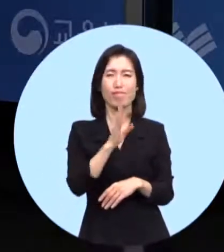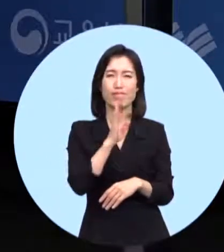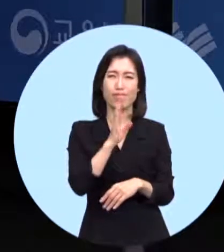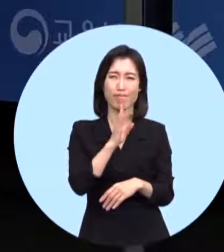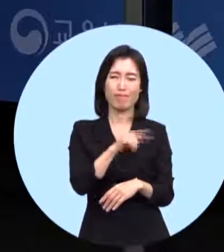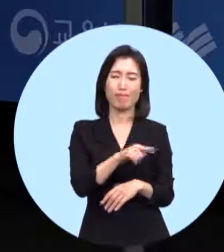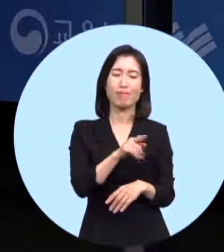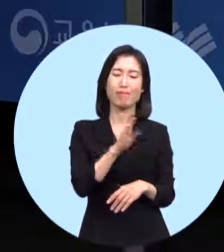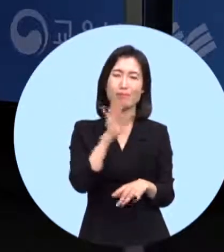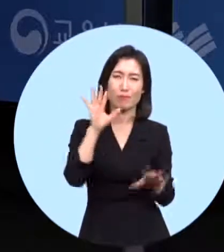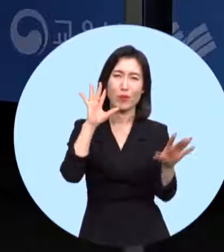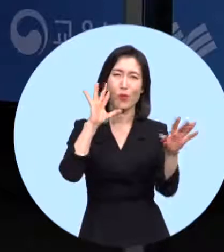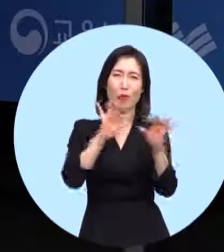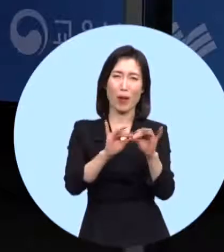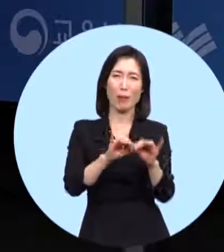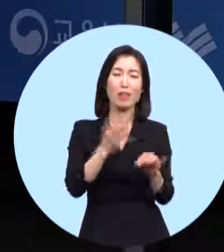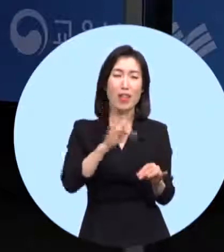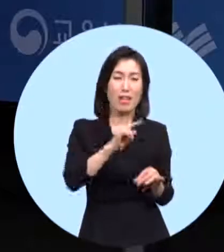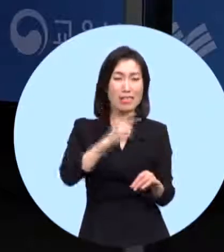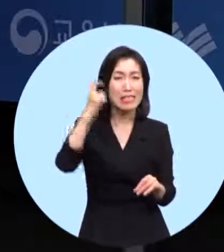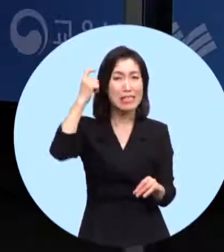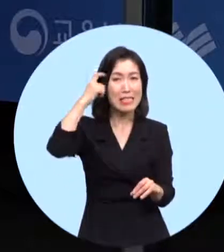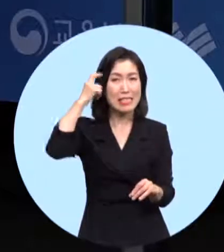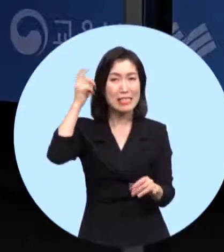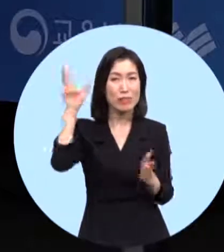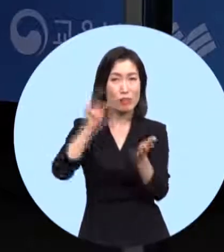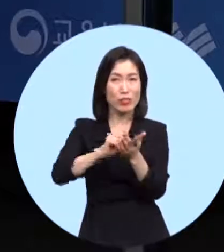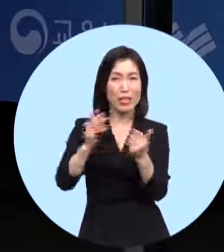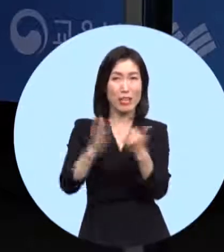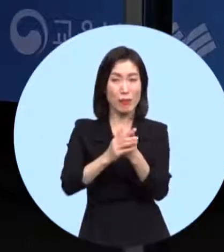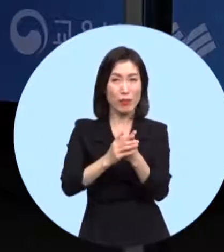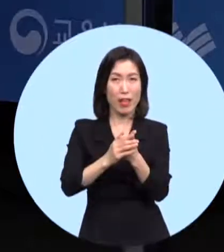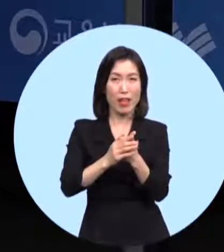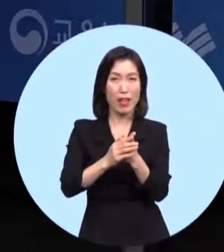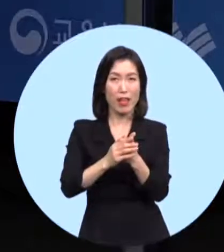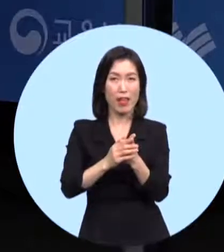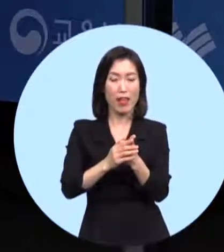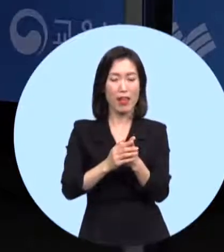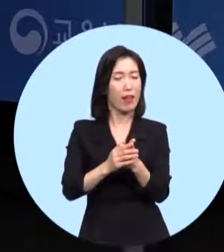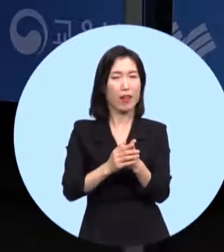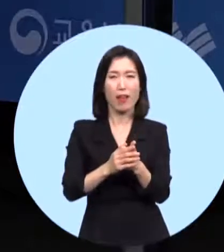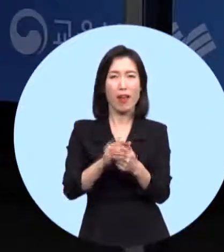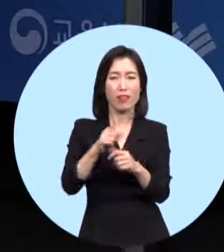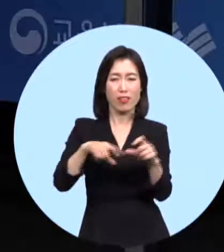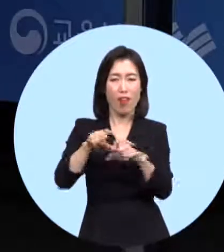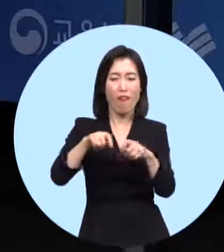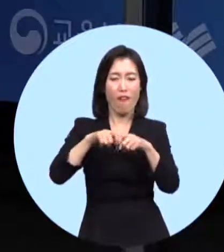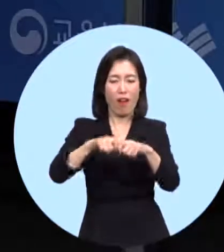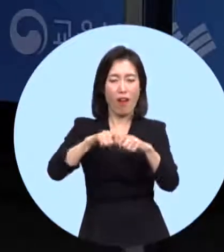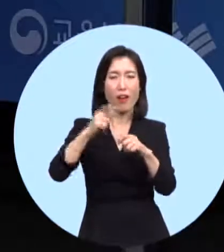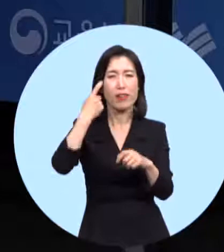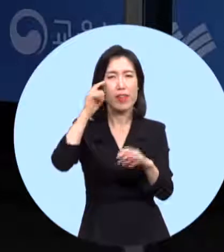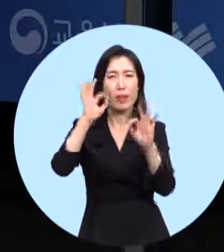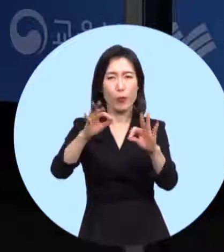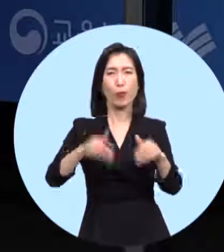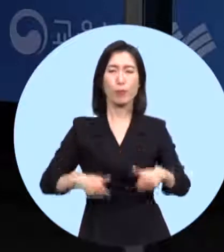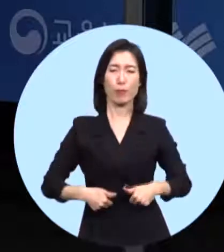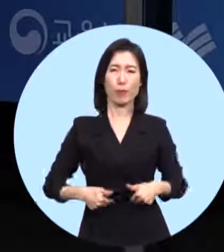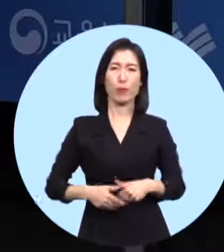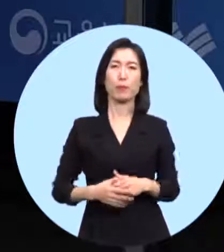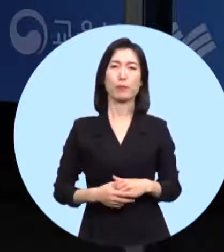하지만 그것이 과연 인식의 문제일까라는 부분에서 저는 좀 더 깊이 생각해 볼 필요가 있다고